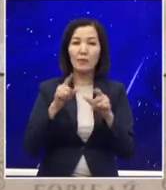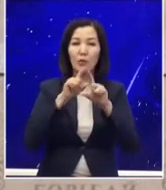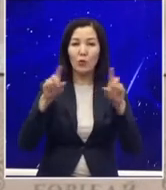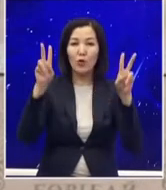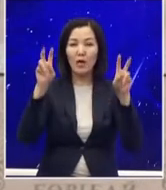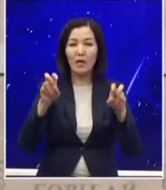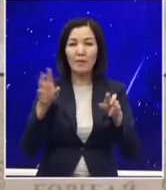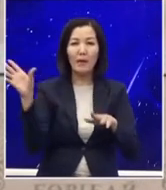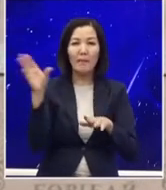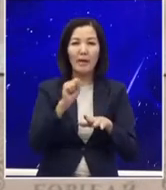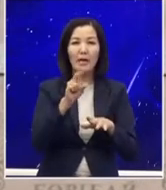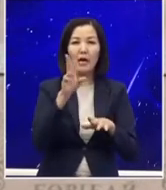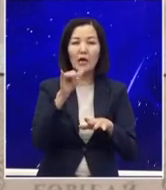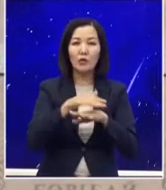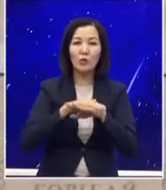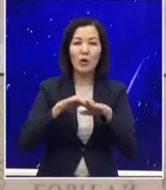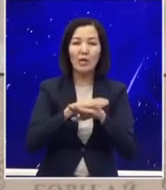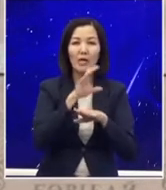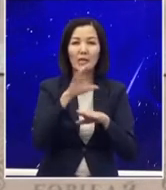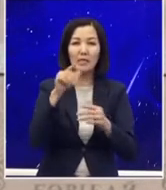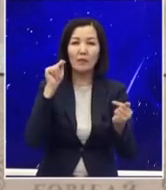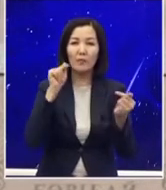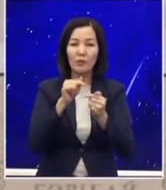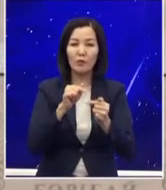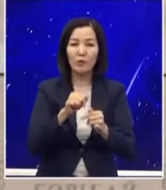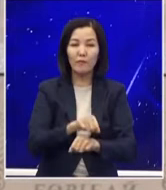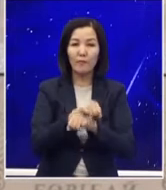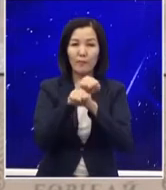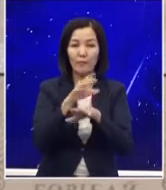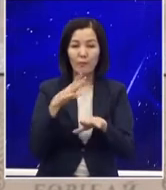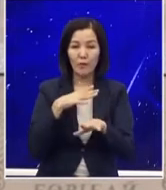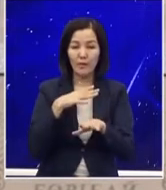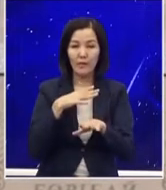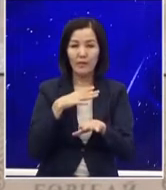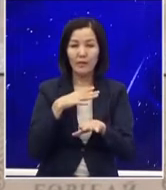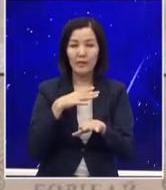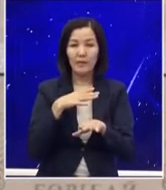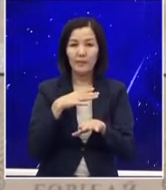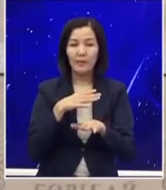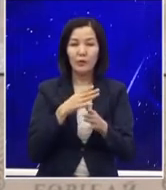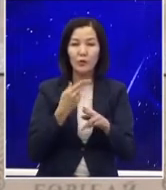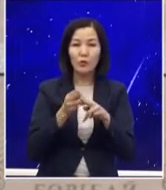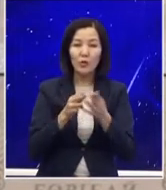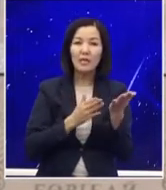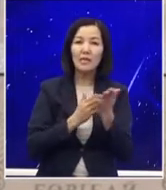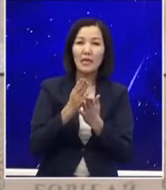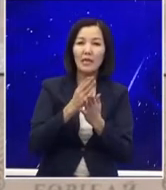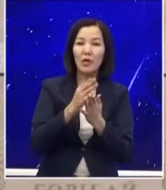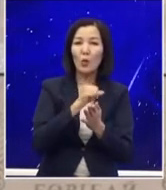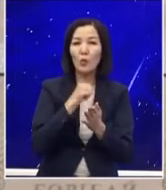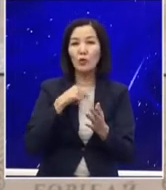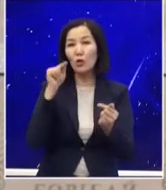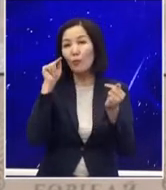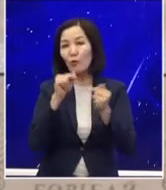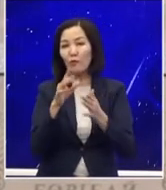бүткіл Ақсу халқы Совет үкіметіне қарсы көтерілісі сол кездегі саясатқа өздерінің наразылықтарын